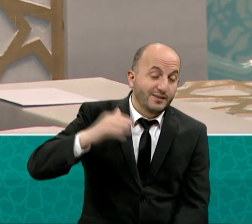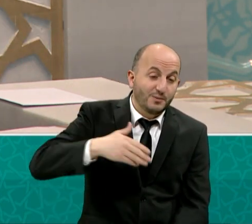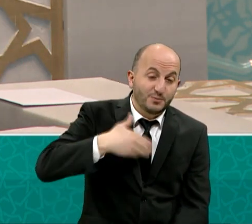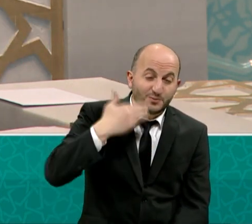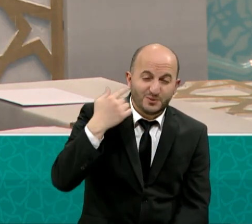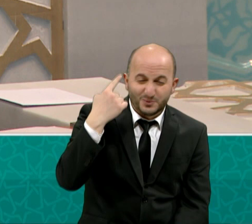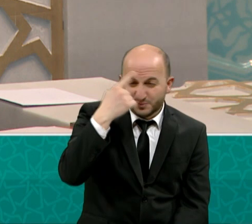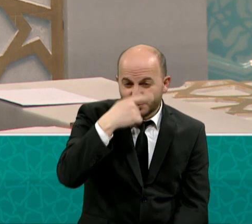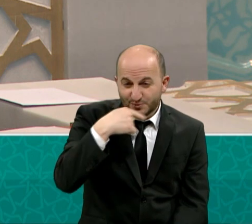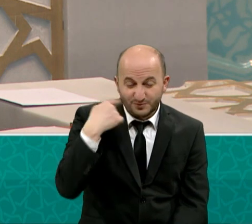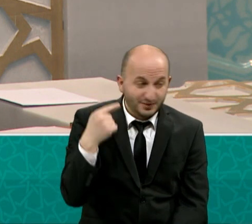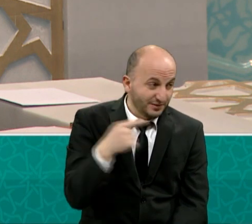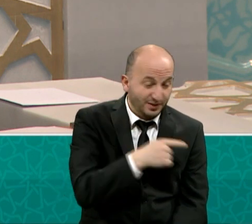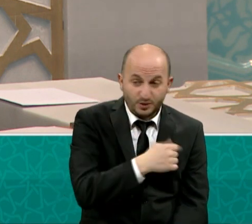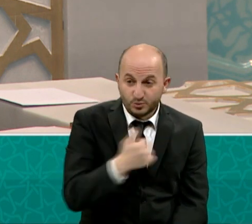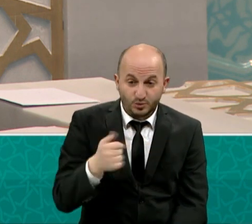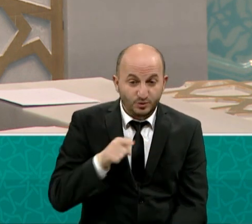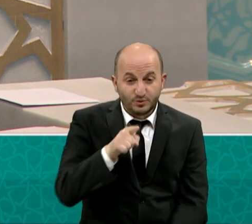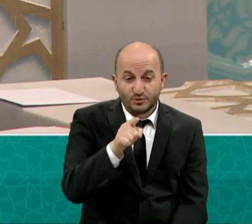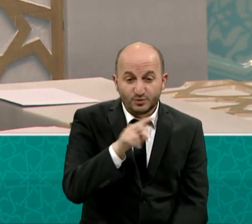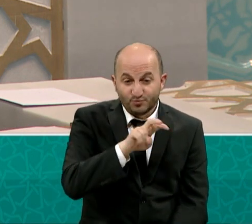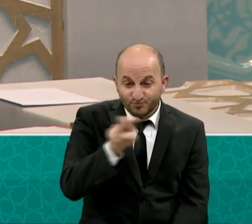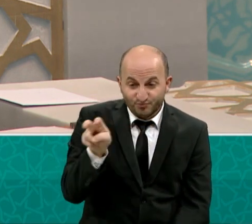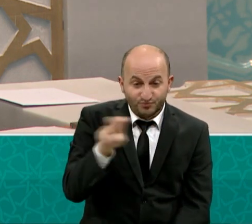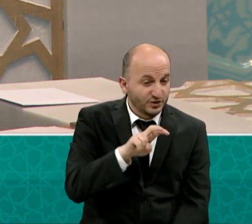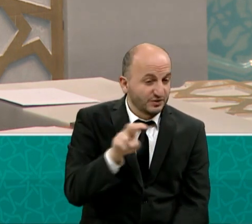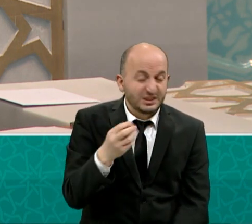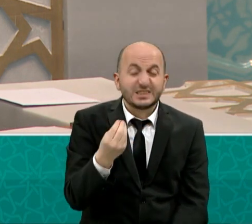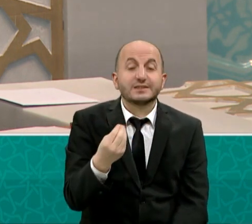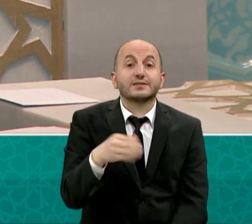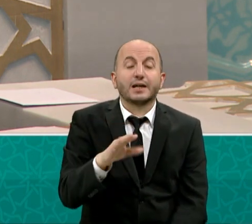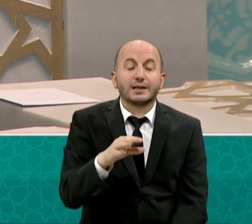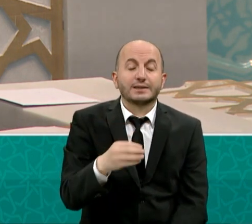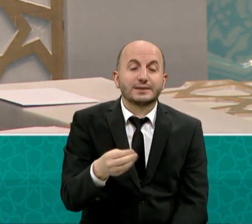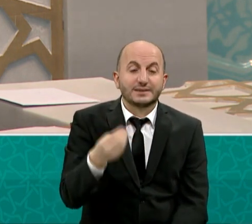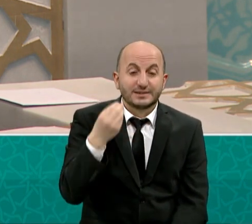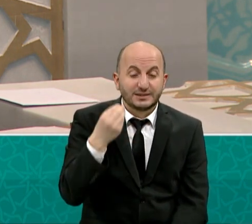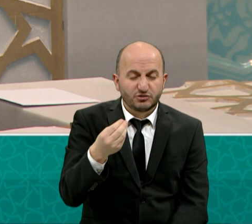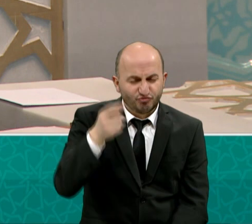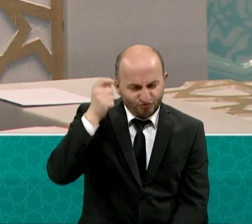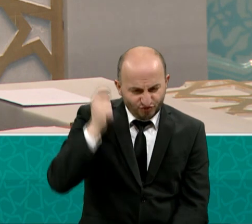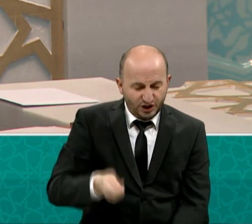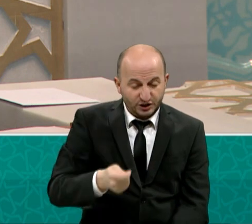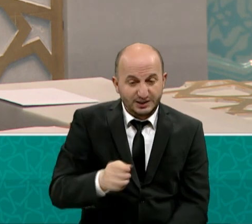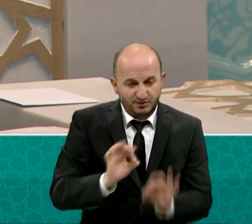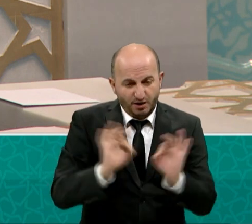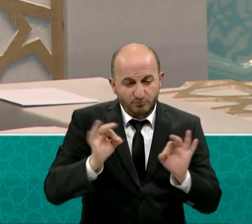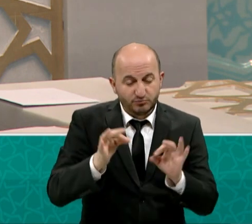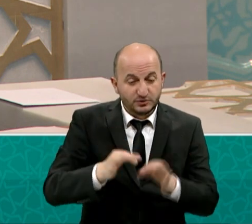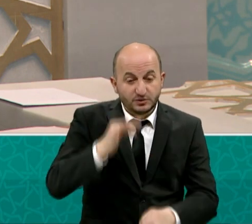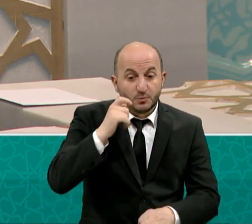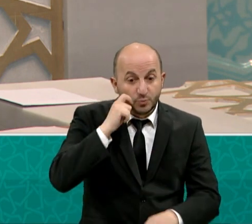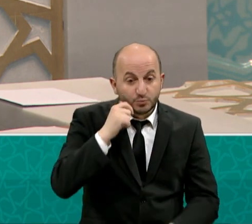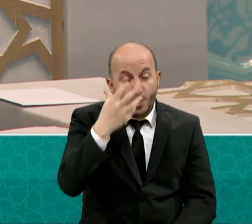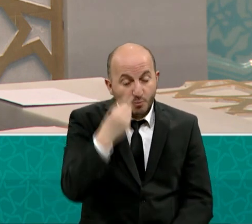sola, şuraya buraya çevirmeniz iyilik değildir. İyilerden, salihlerden, gerçek kamil insanlardan, müminlerden